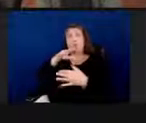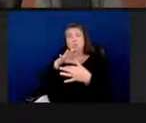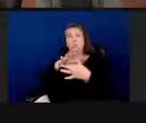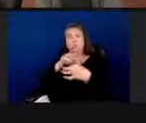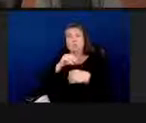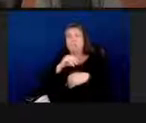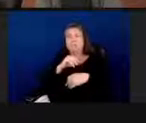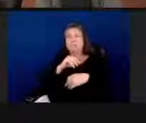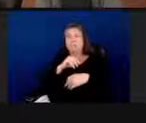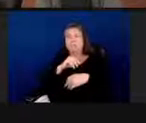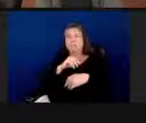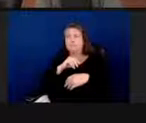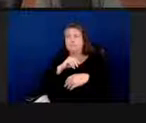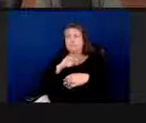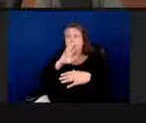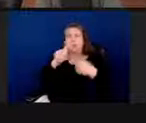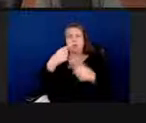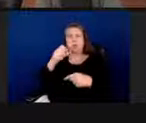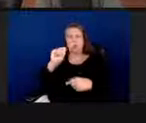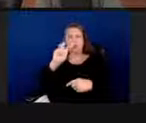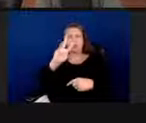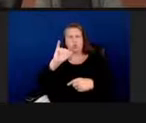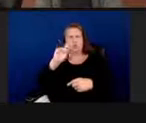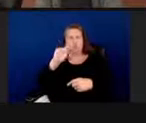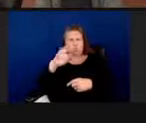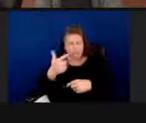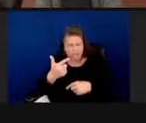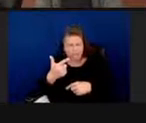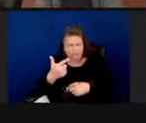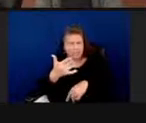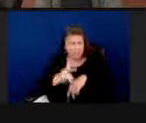مهمة و